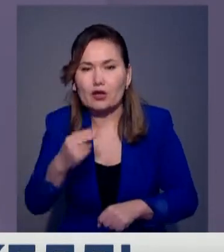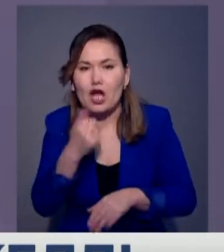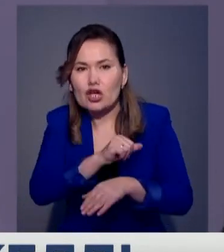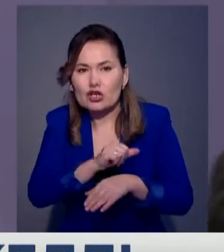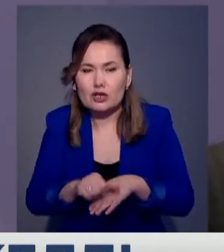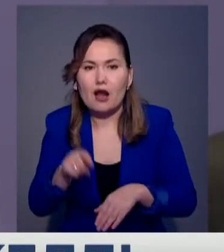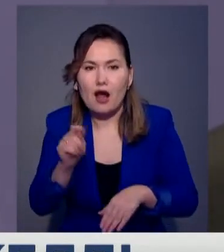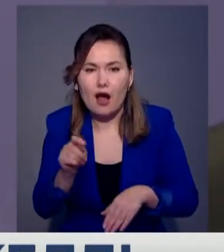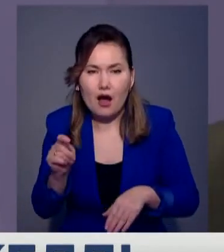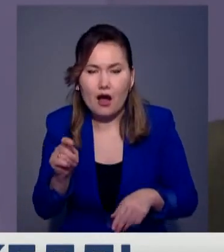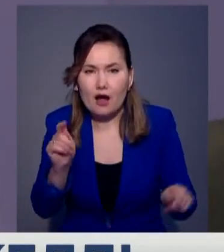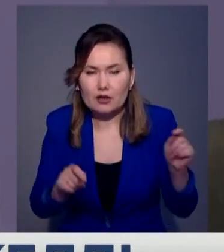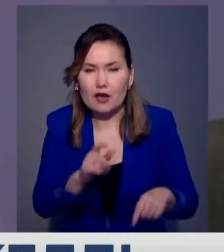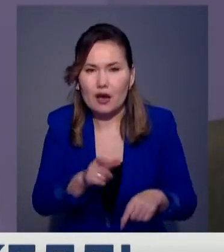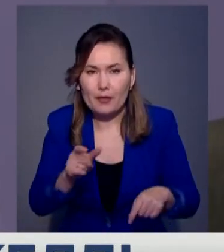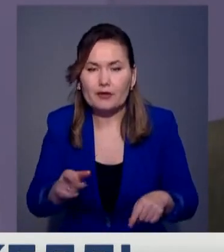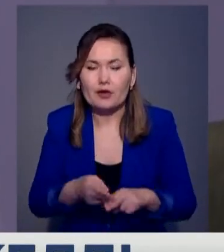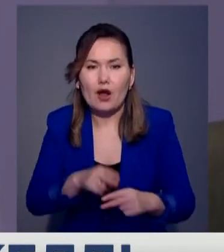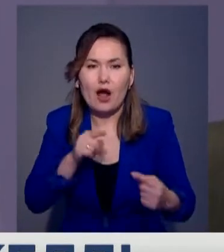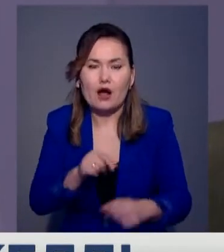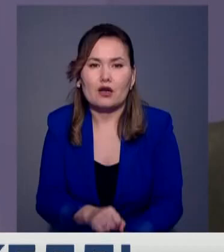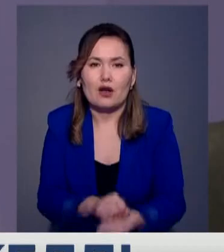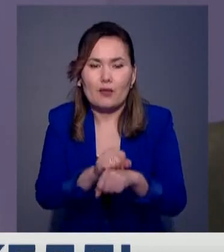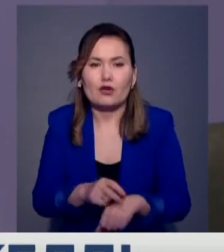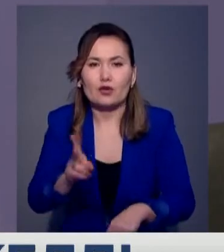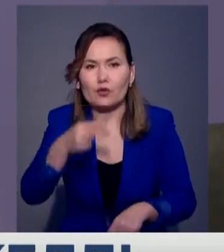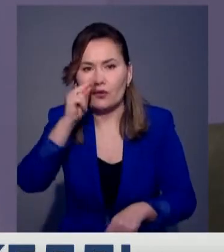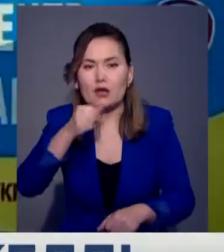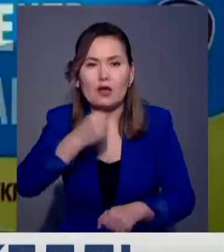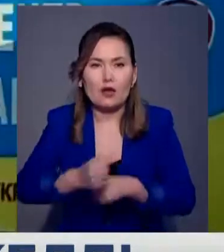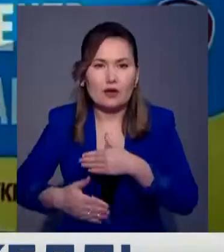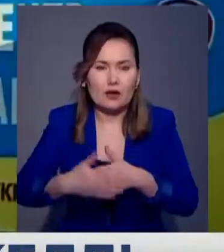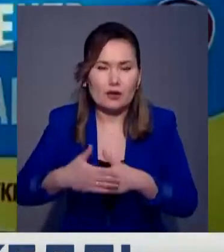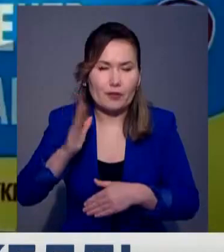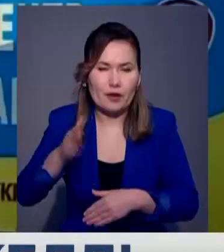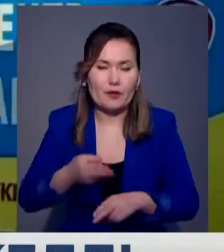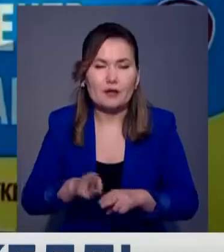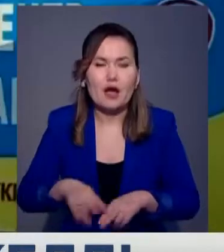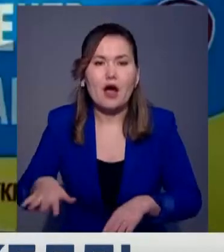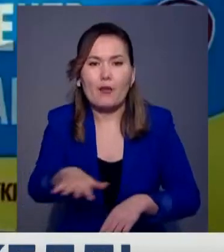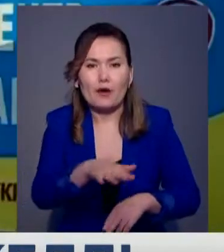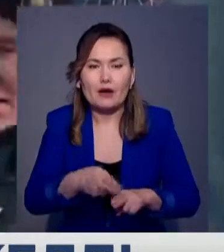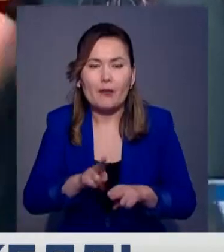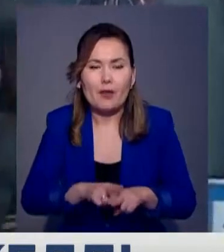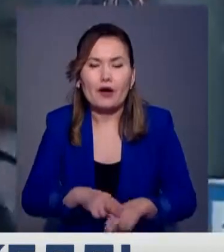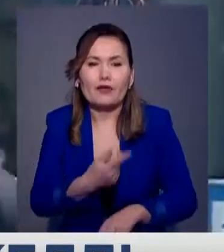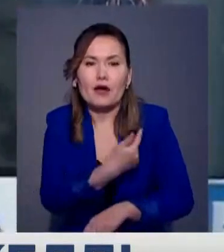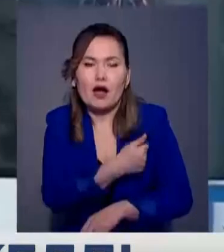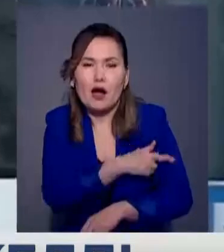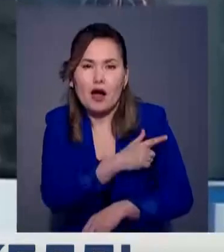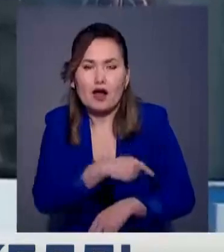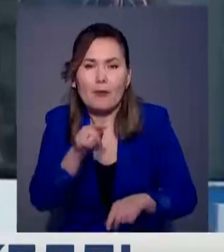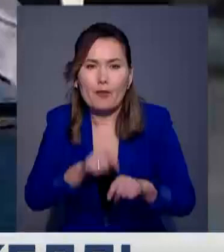қатысты ауыр сөз айтып, ұлтаралық қақтығысты тудырған үшін жауапкершілікке тартылмақ. Санаторий территориясында адамдарды тексеріп